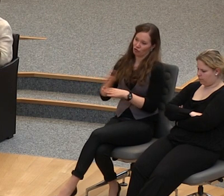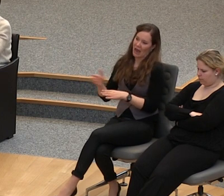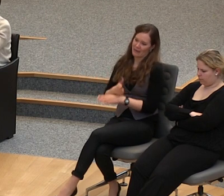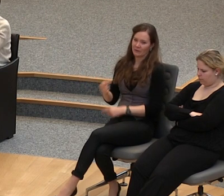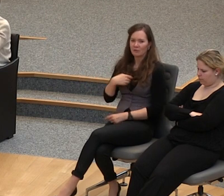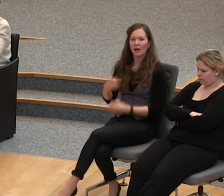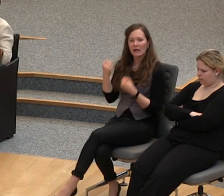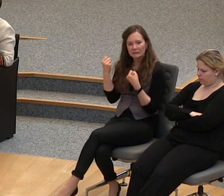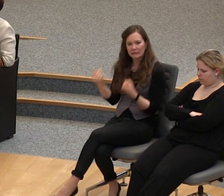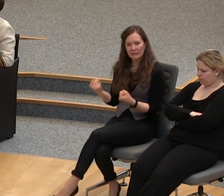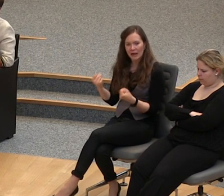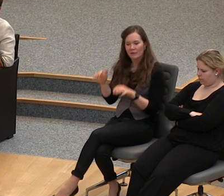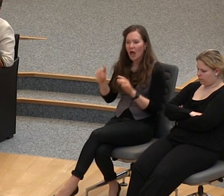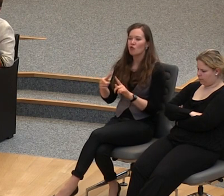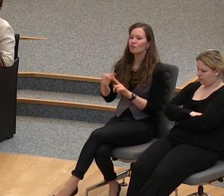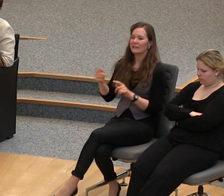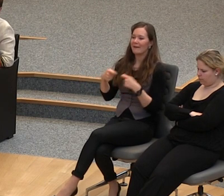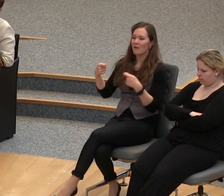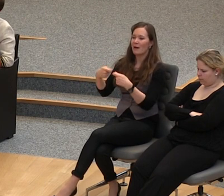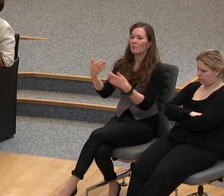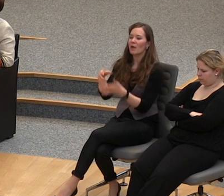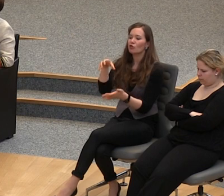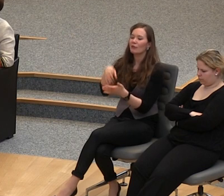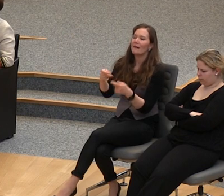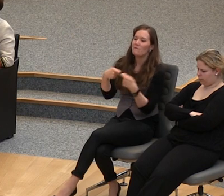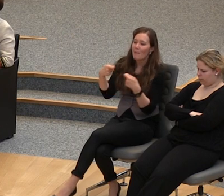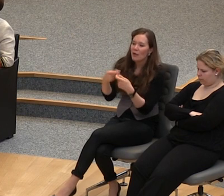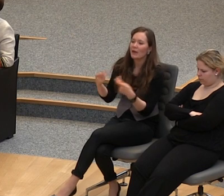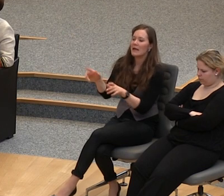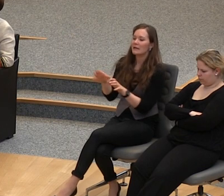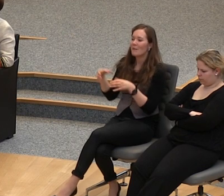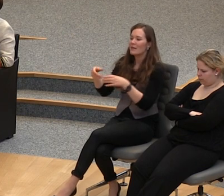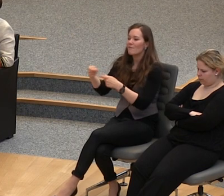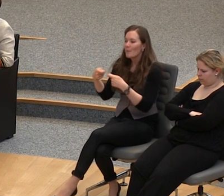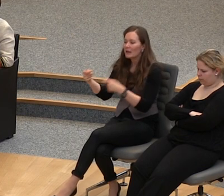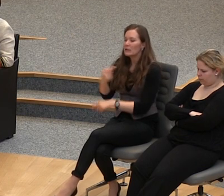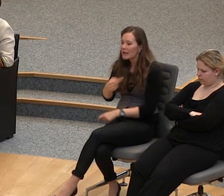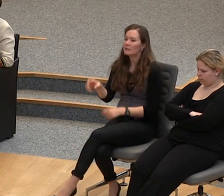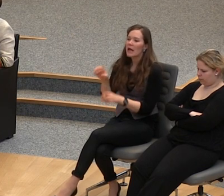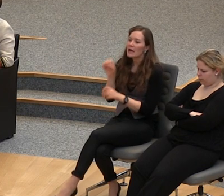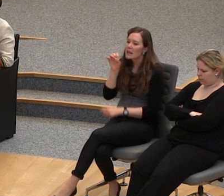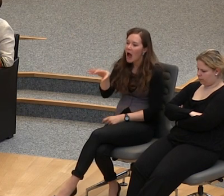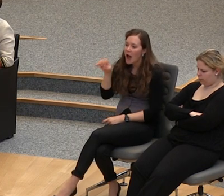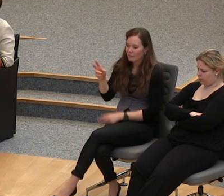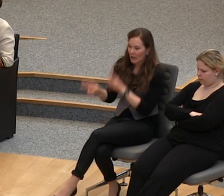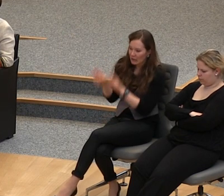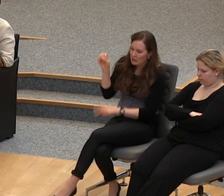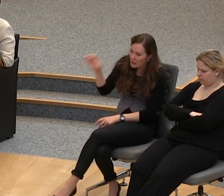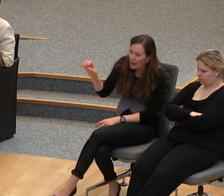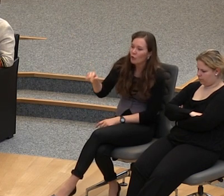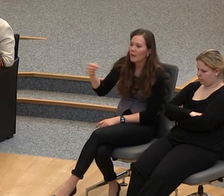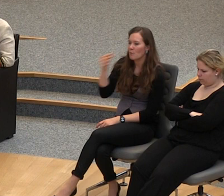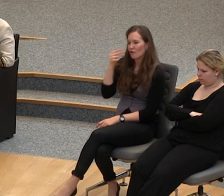davon überzeugt, die Spitzenverbände der Städte und Gemeinden werden klagen und dann werden wir sehen, wo wir